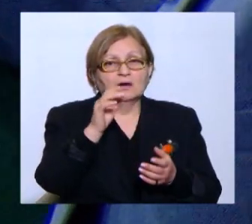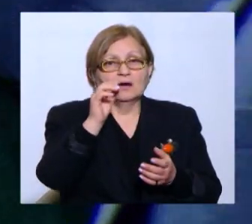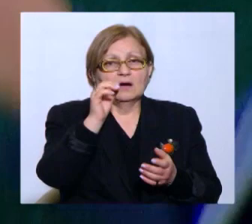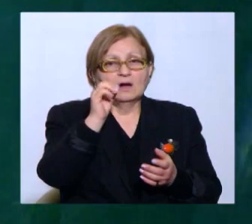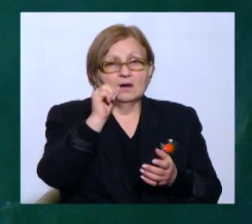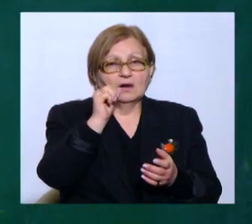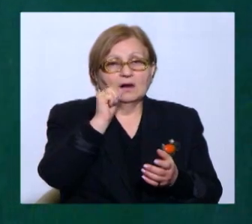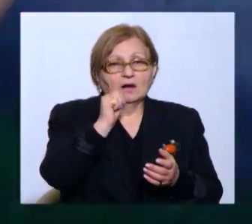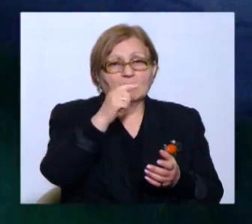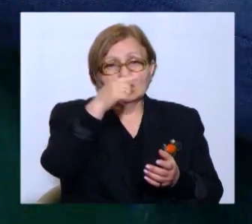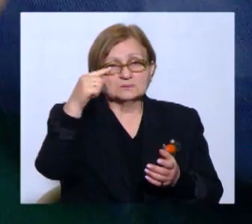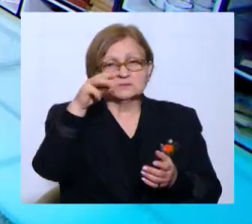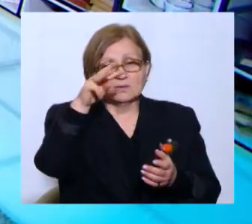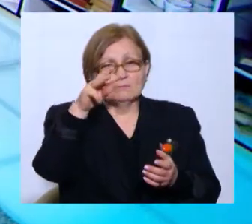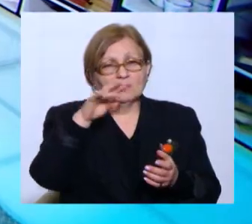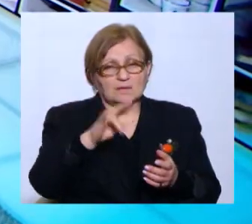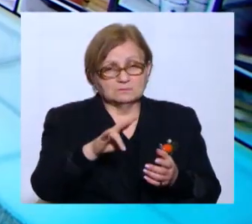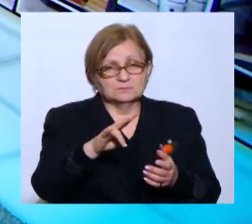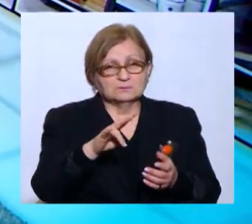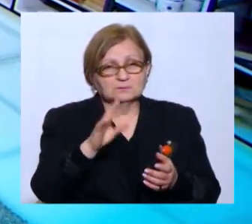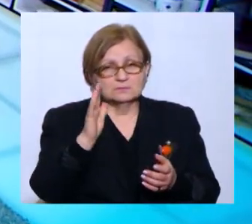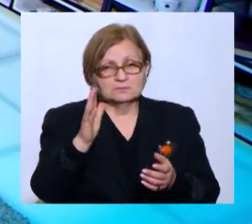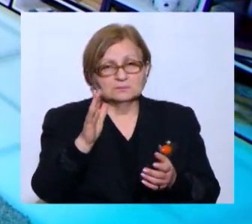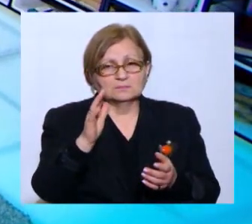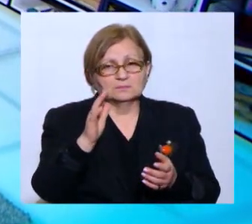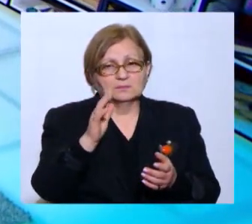ხარისხად MN, ეს ნიშნავს